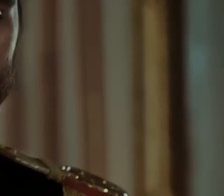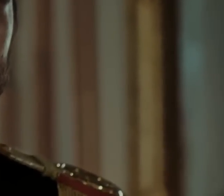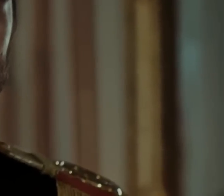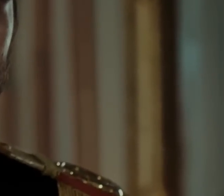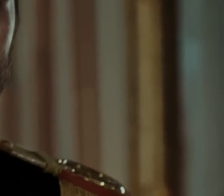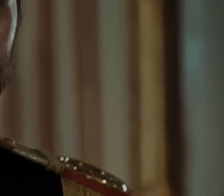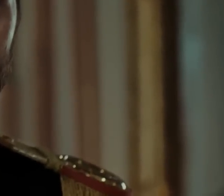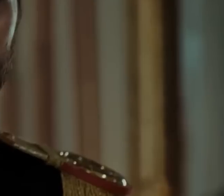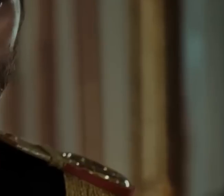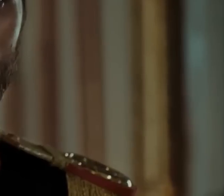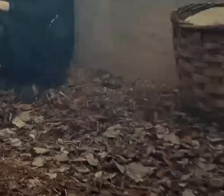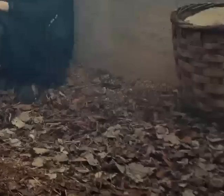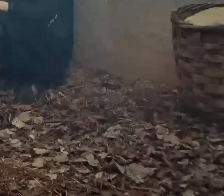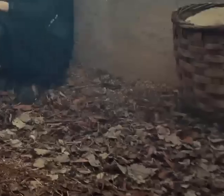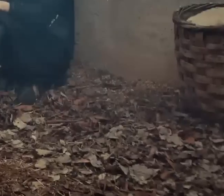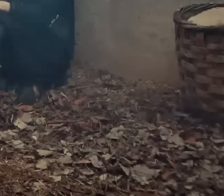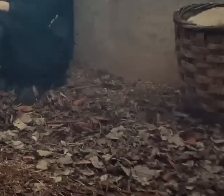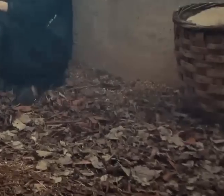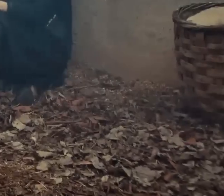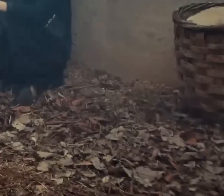Ethem ve Ali duvar dibine oturmuşlar.